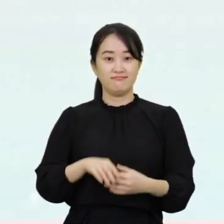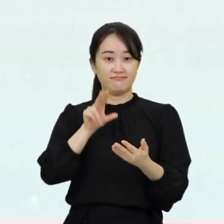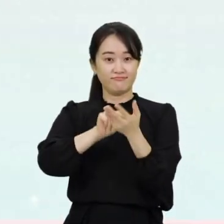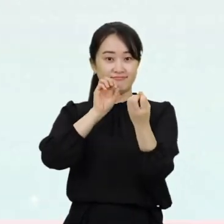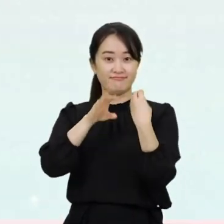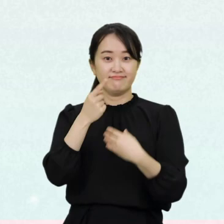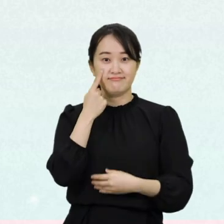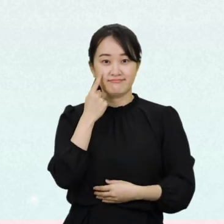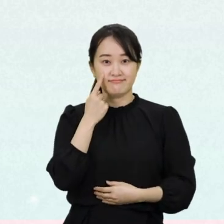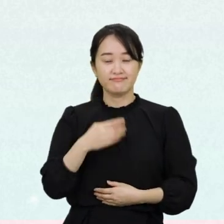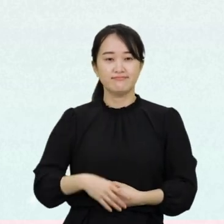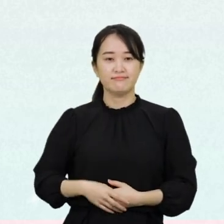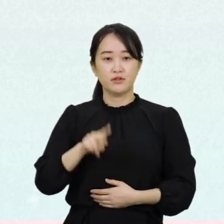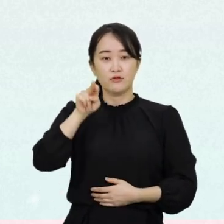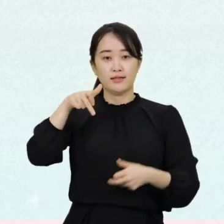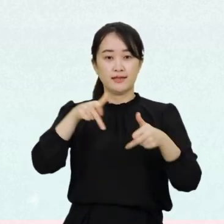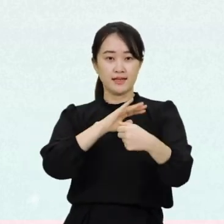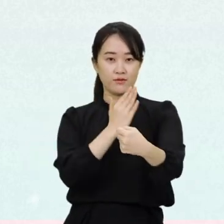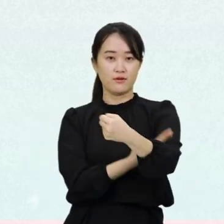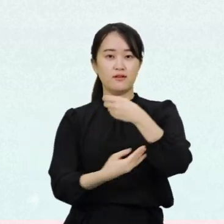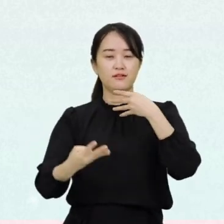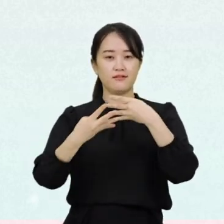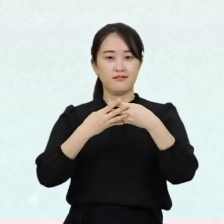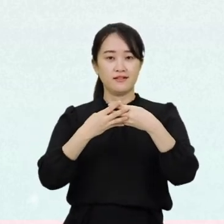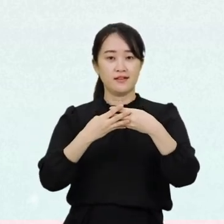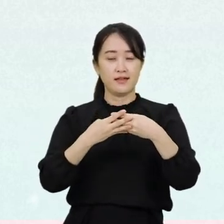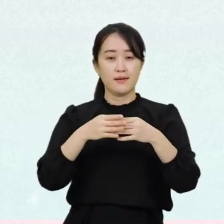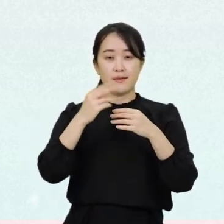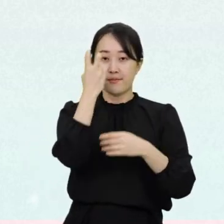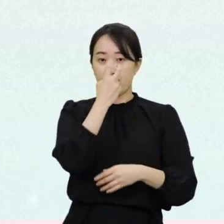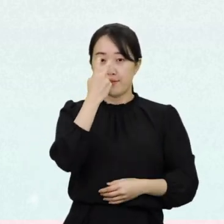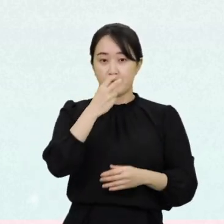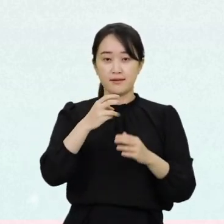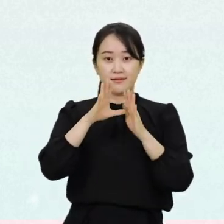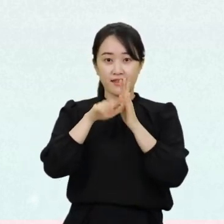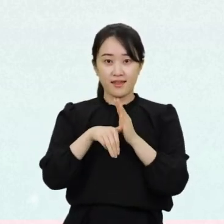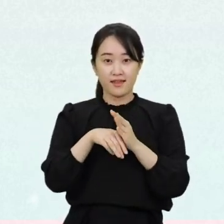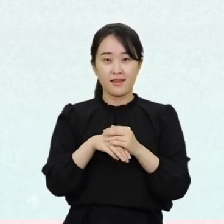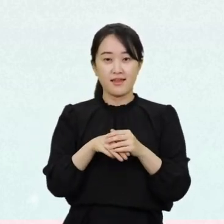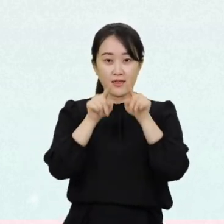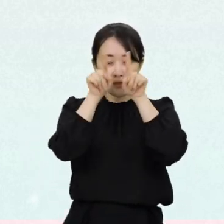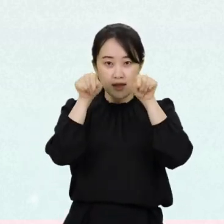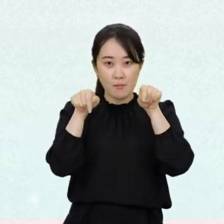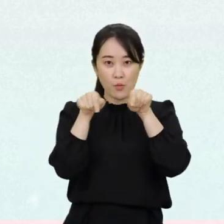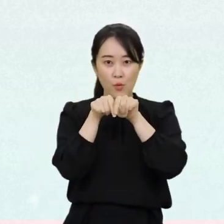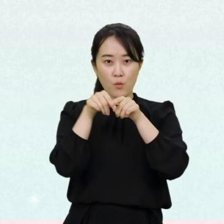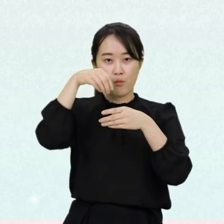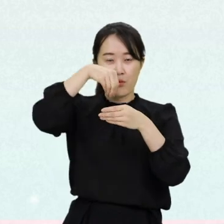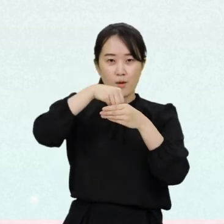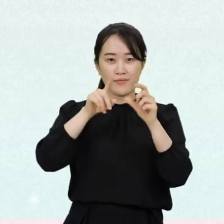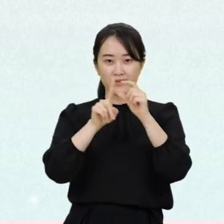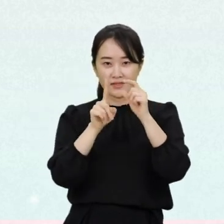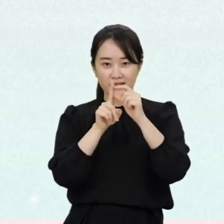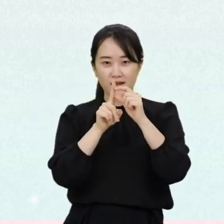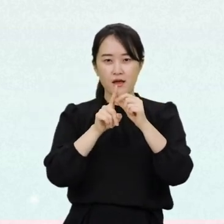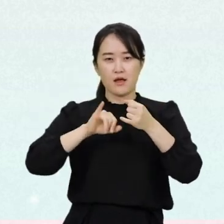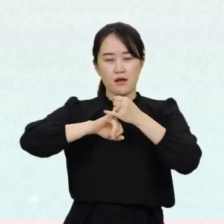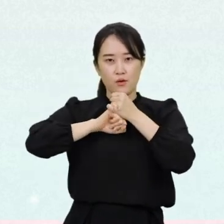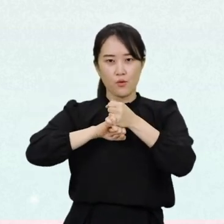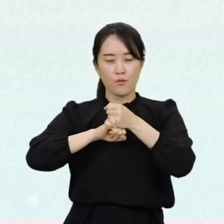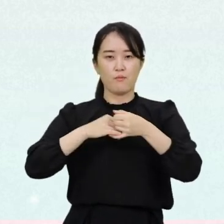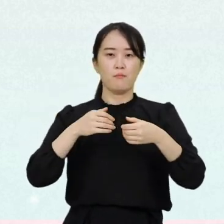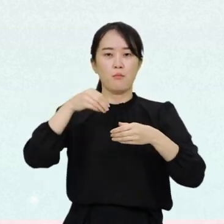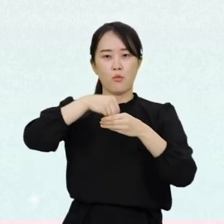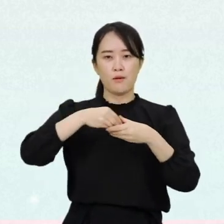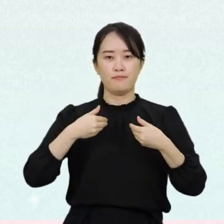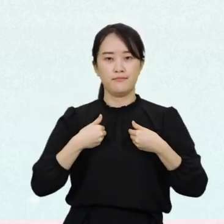퀴즈를 풀어볼까요? 유엔 장애인 권리 협약 이행의 모니터링 과정에 네모를 포함한 관련 단체들이